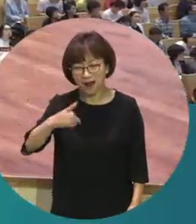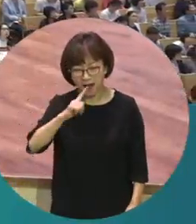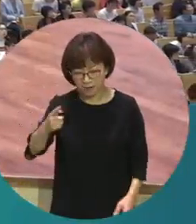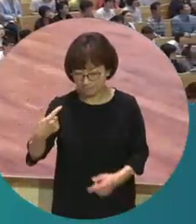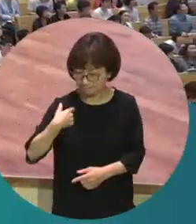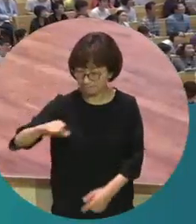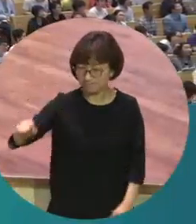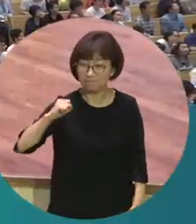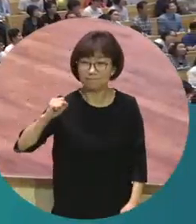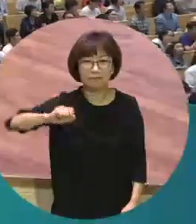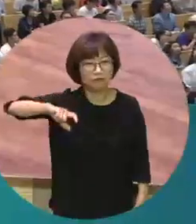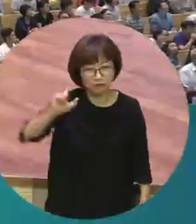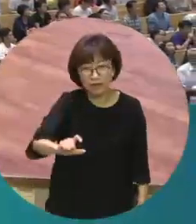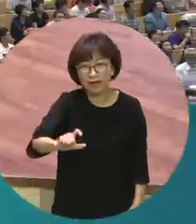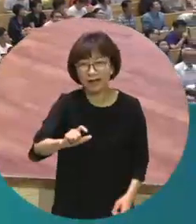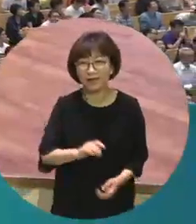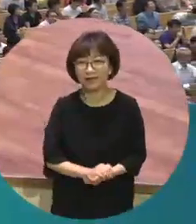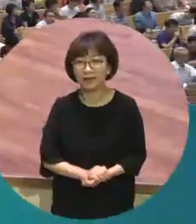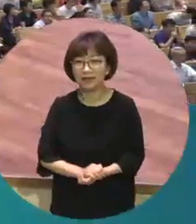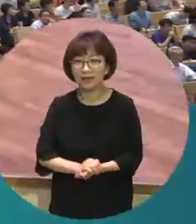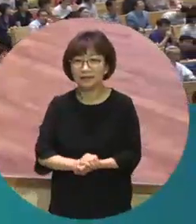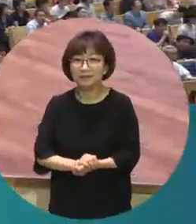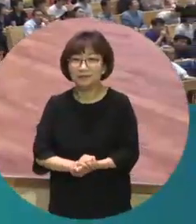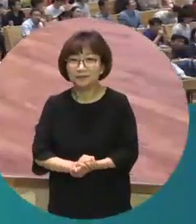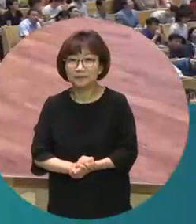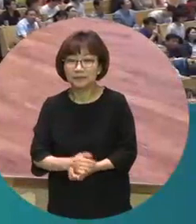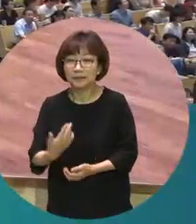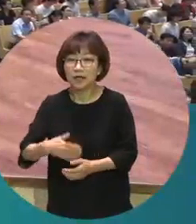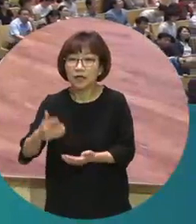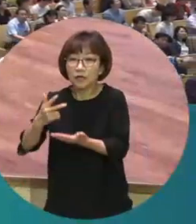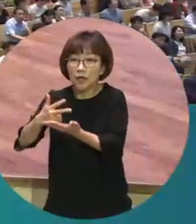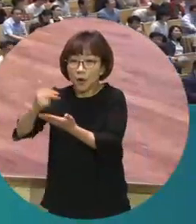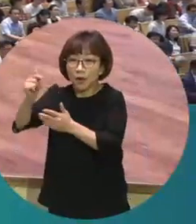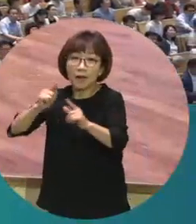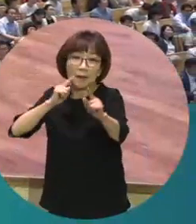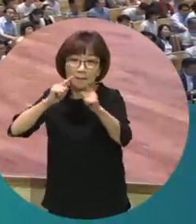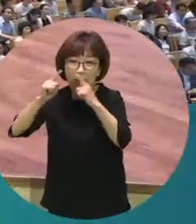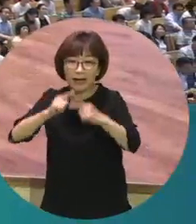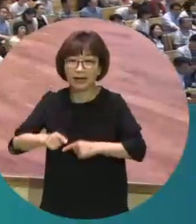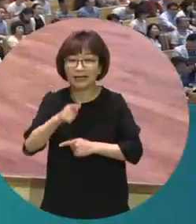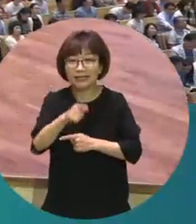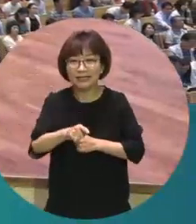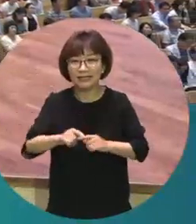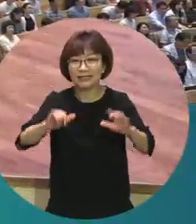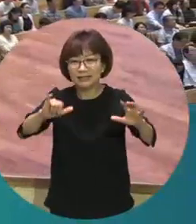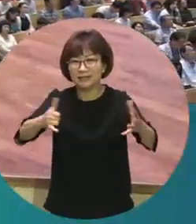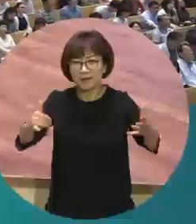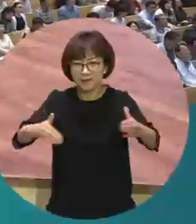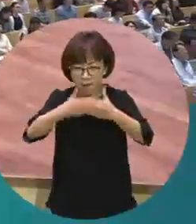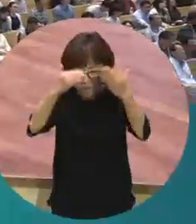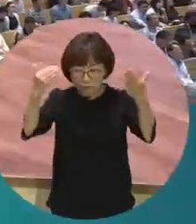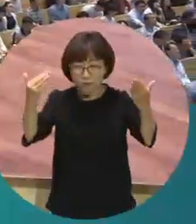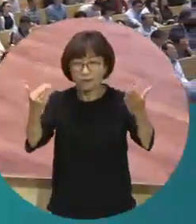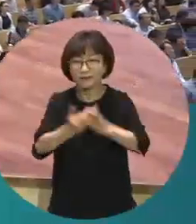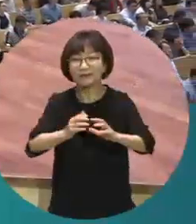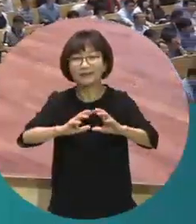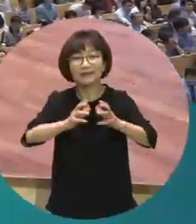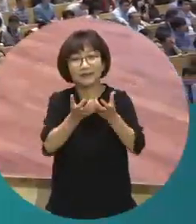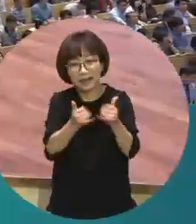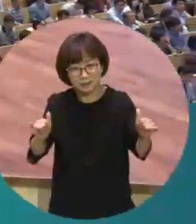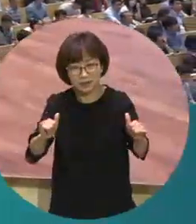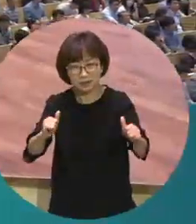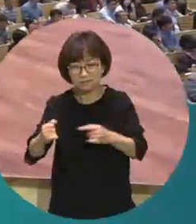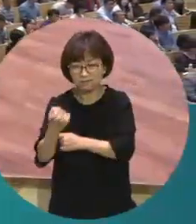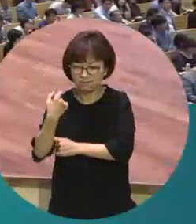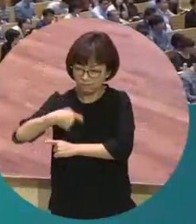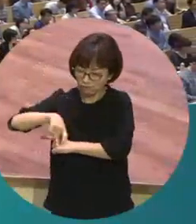대제사장 요수아야 스스로 굳세게 할지어다 여호와의 말이니라 이 땅 모든 백성아 스스로 굳세게 하여